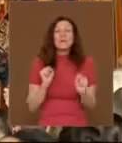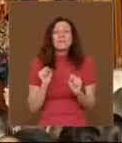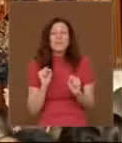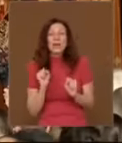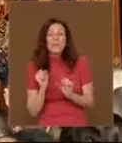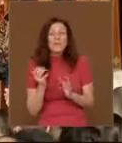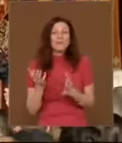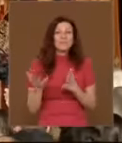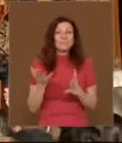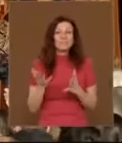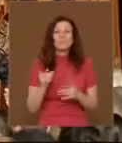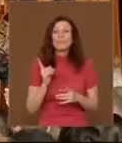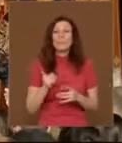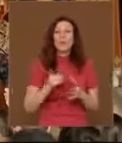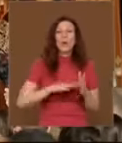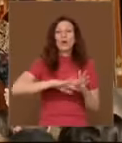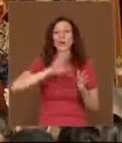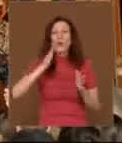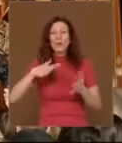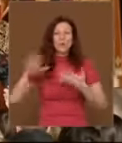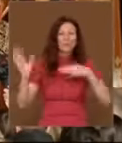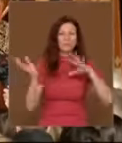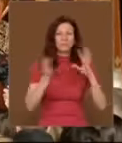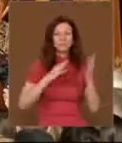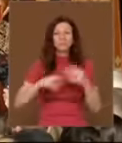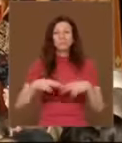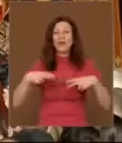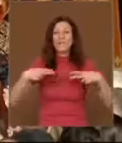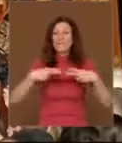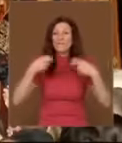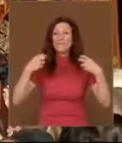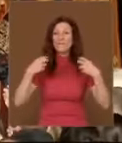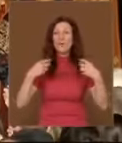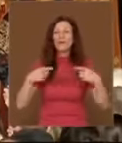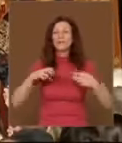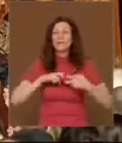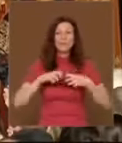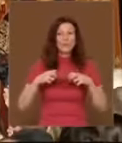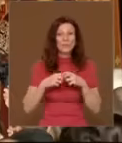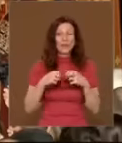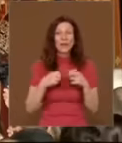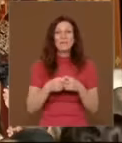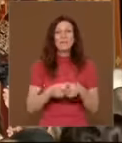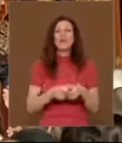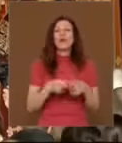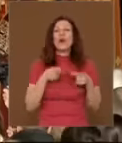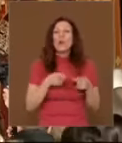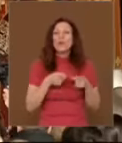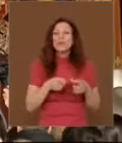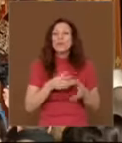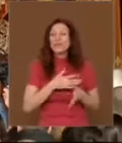страхове, когато природни бедствия, военни конфликти осъждат стотици и милиони